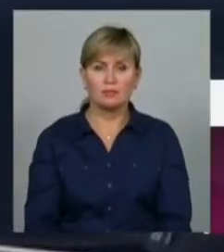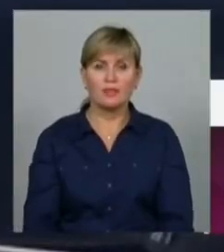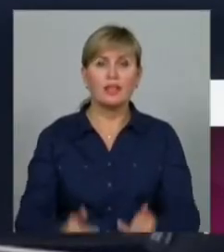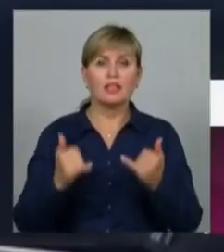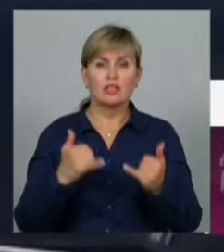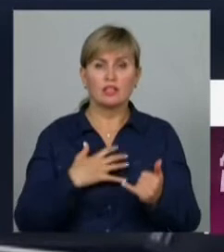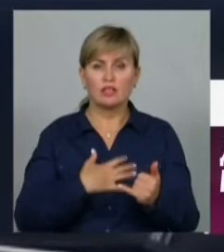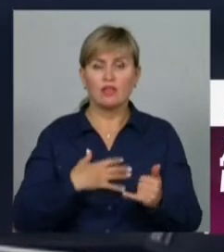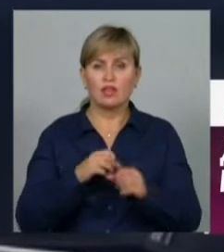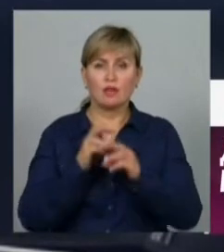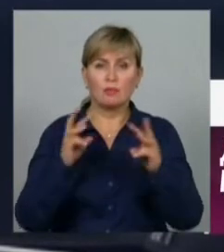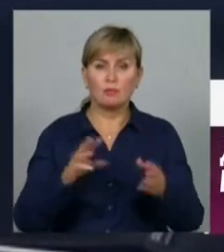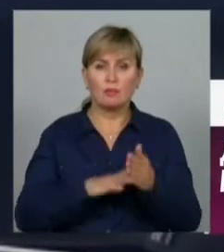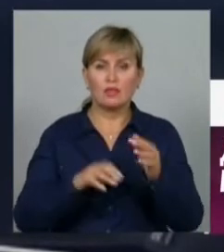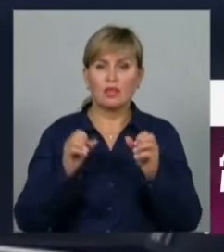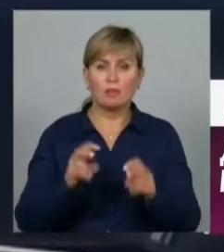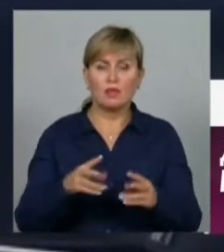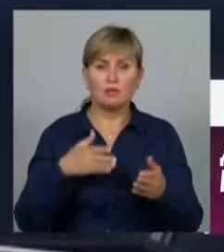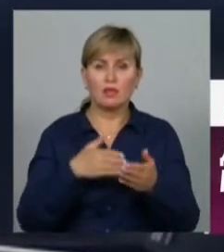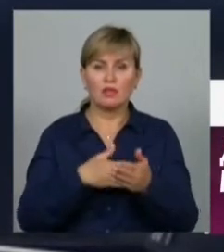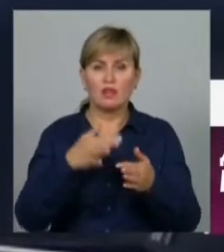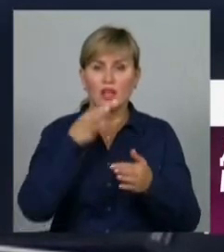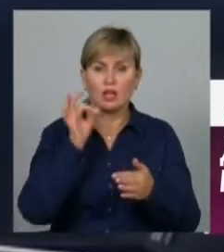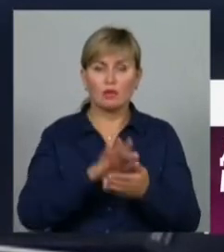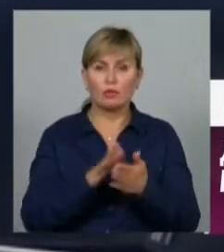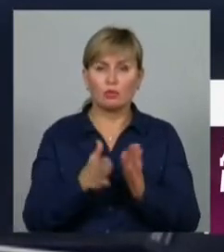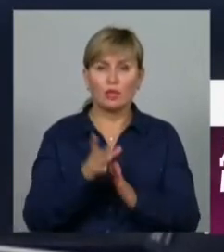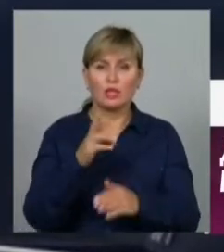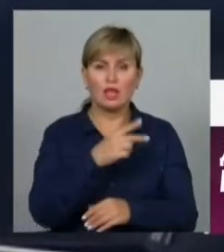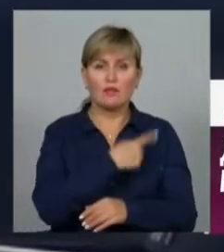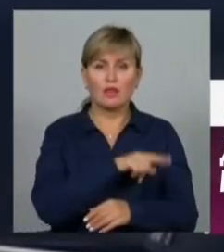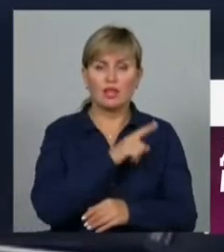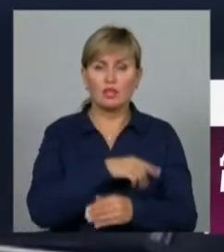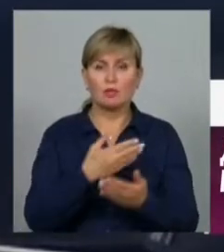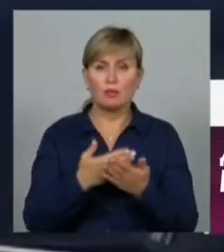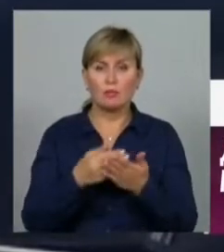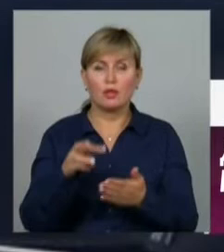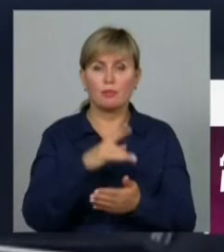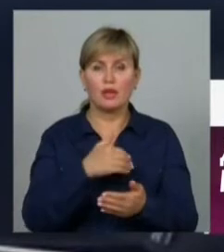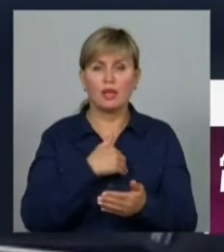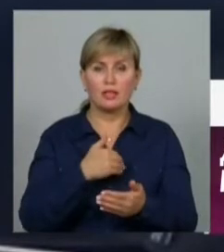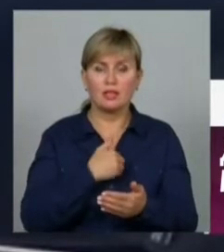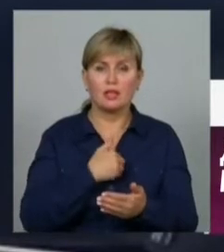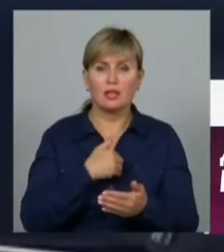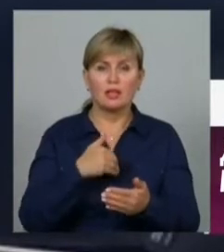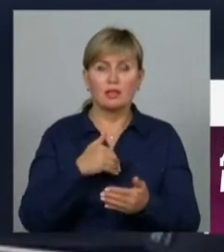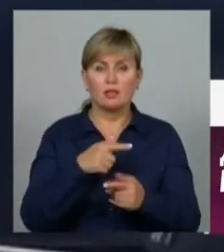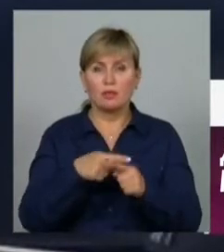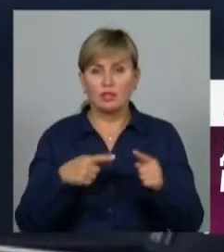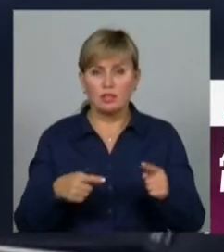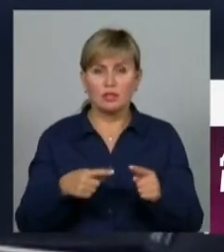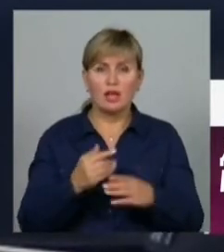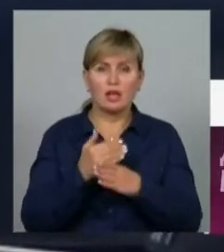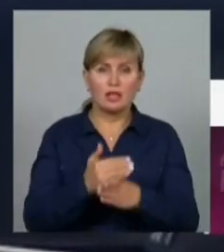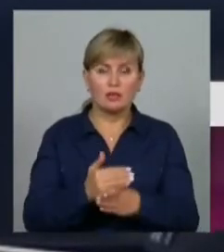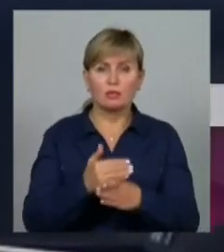Сейчас важно обеспечить безопасность и максимально комфортные условия для врачей. К примеру, мы пытались потенциально или частично